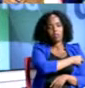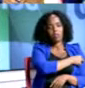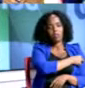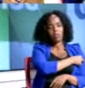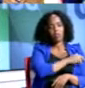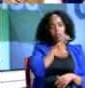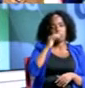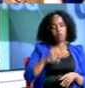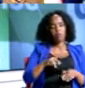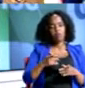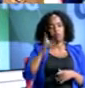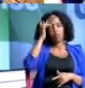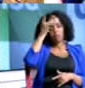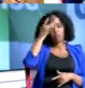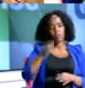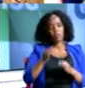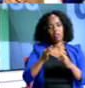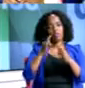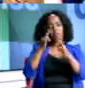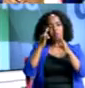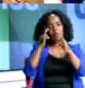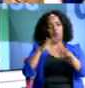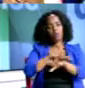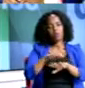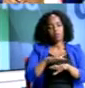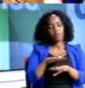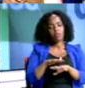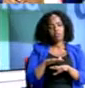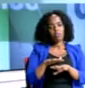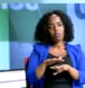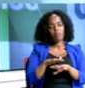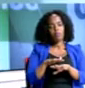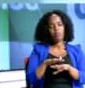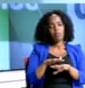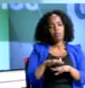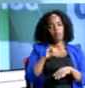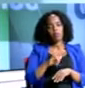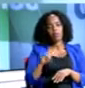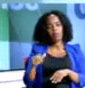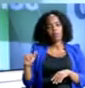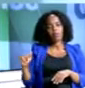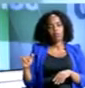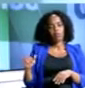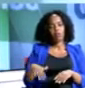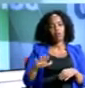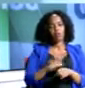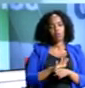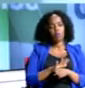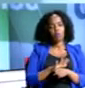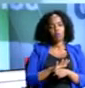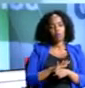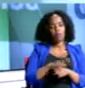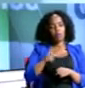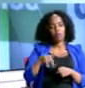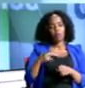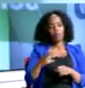ogeyi imma dibe darbo rab baratan. Epidemiologis kantaan itu. Warra kasih kanan kanguta me. Ini public